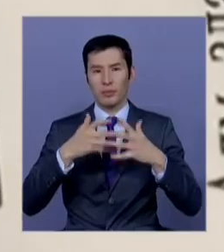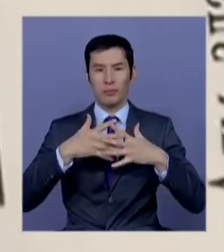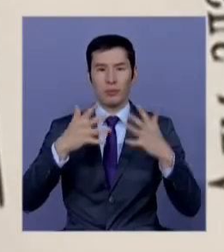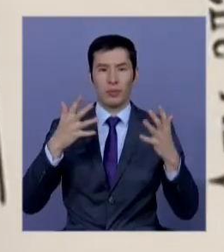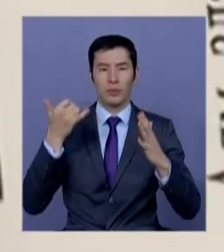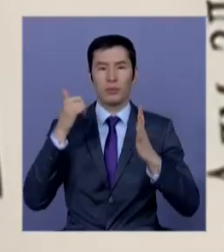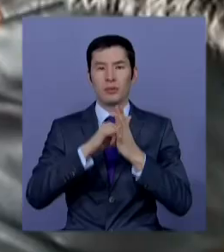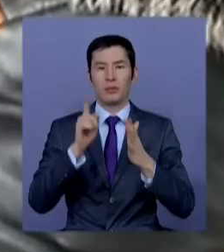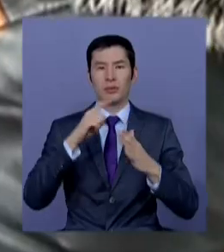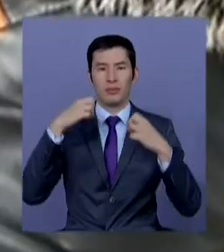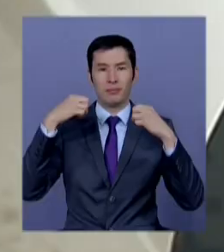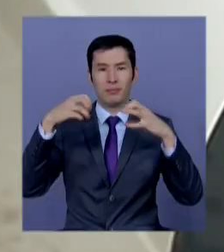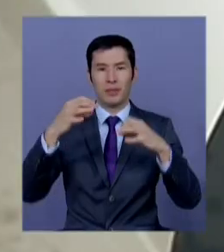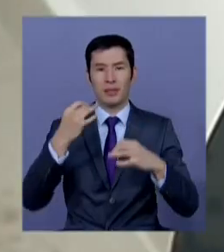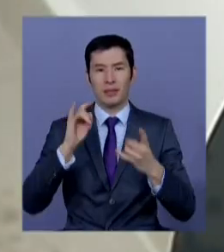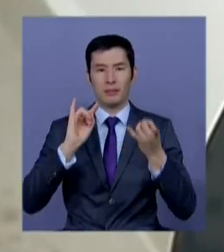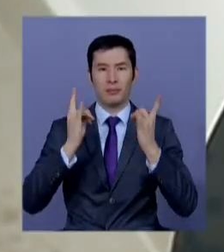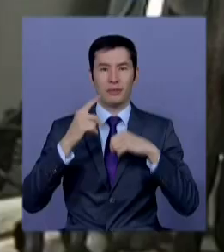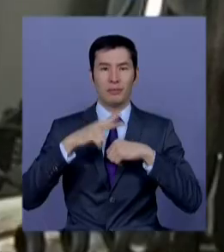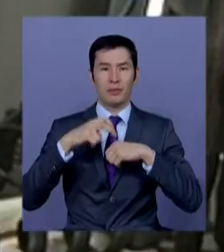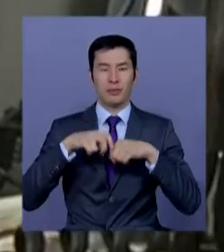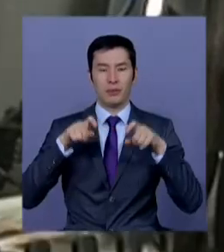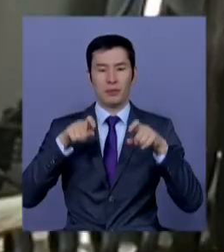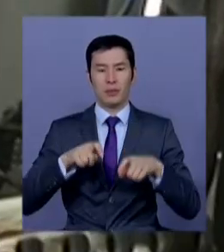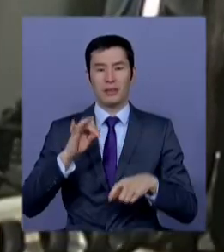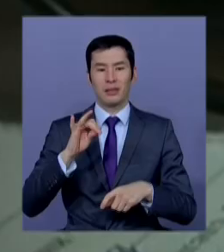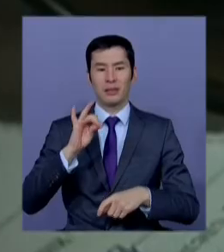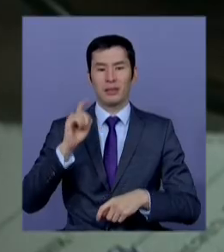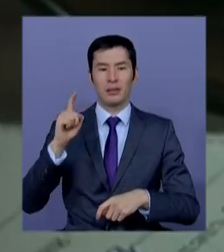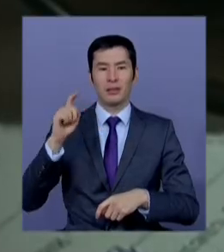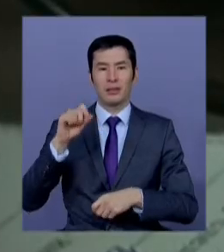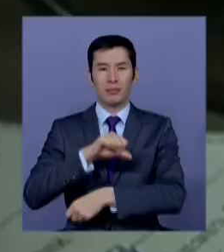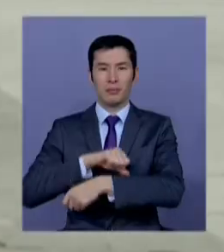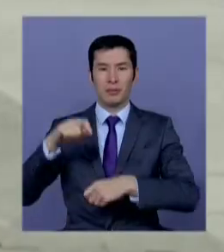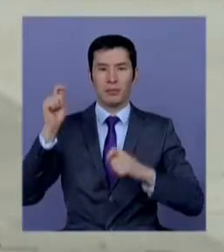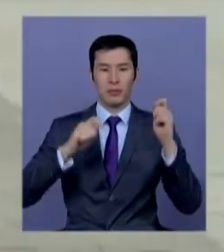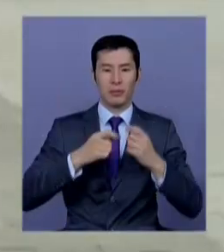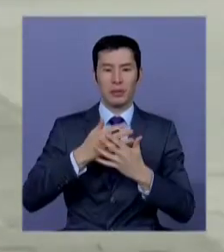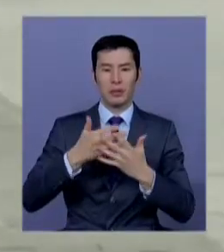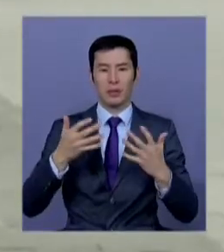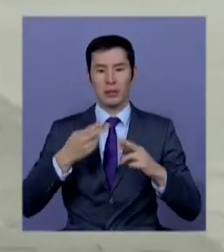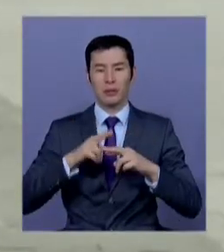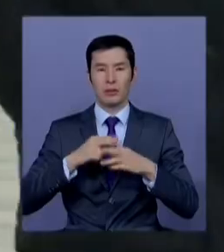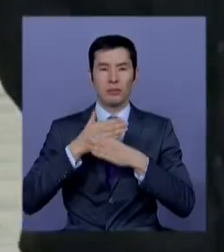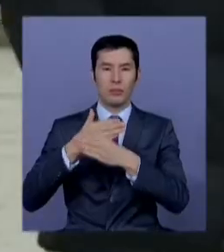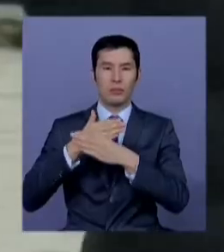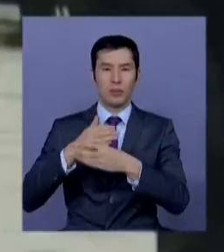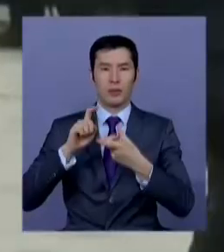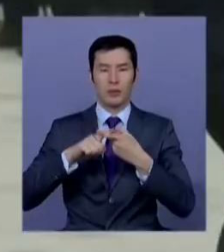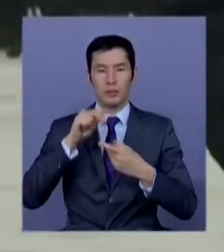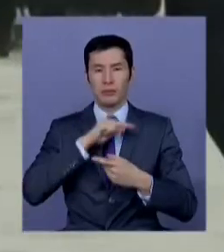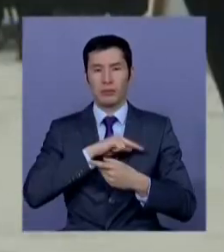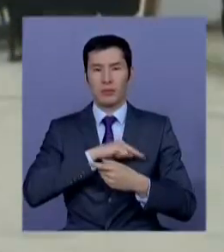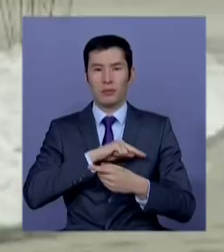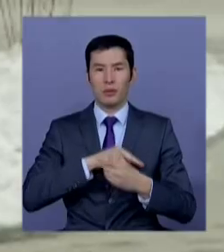полиция бекеттері қойылған. Заң бұзушылықтың алдын алу үшін сырттан келгендерді жұмыспен қамту және оларға арнап мотивациялық курстарға түсіру қолға алынған. Еңбек бағдарламасы бойынша